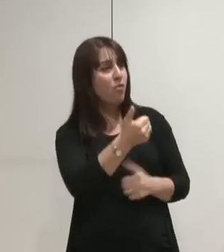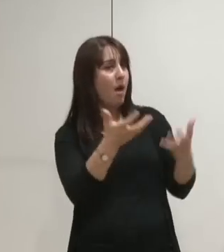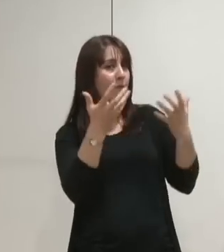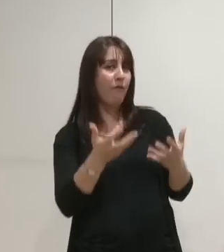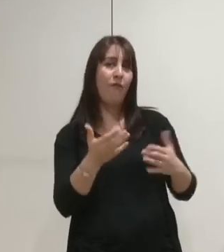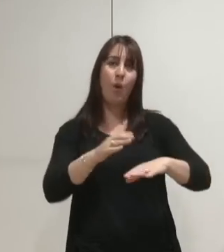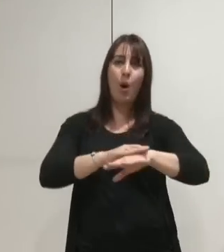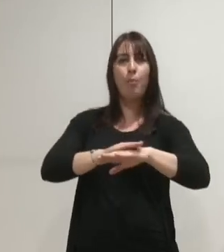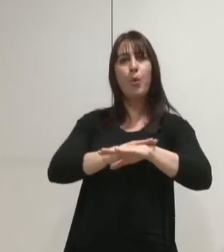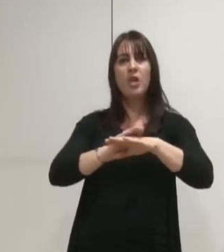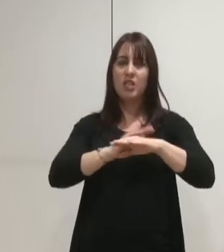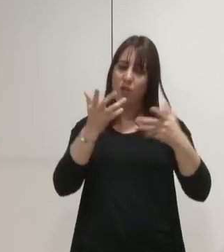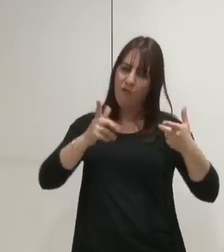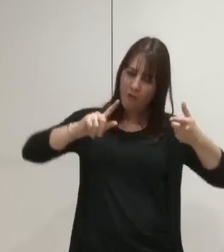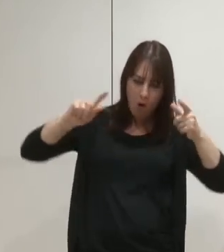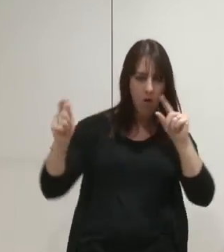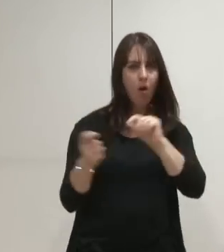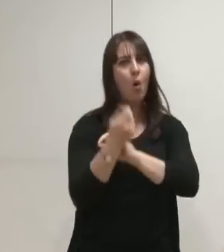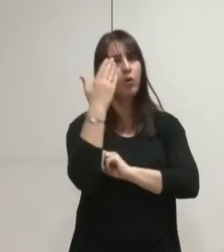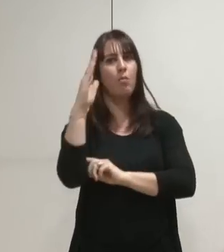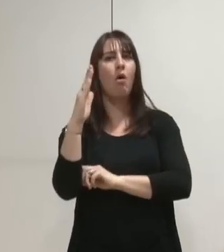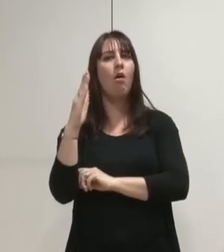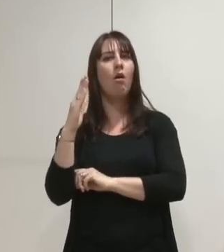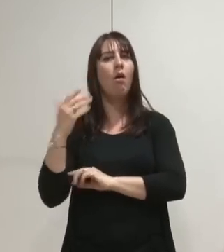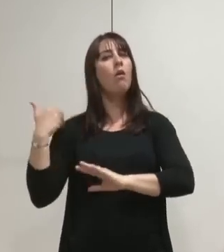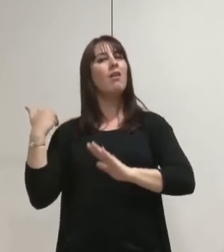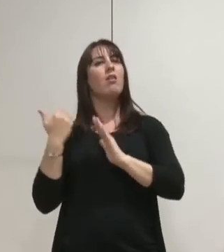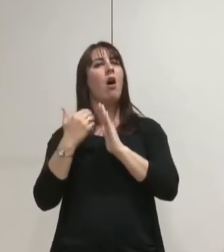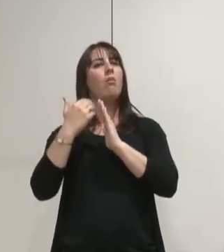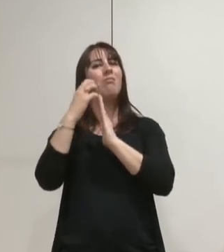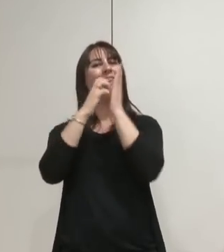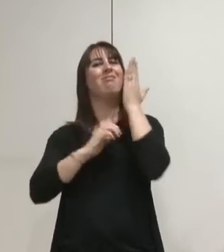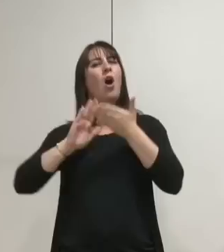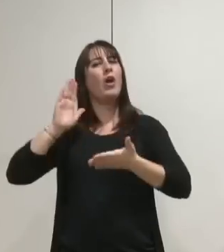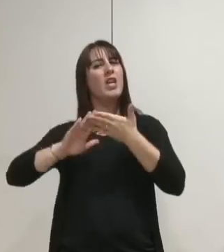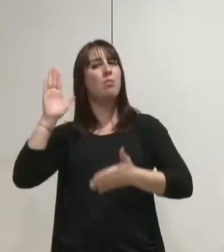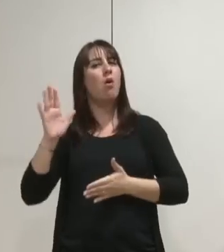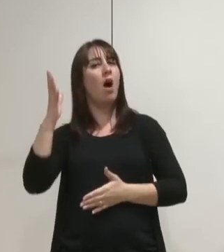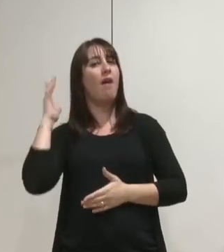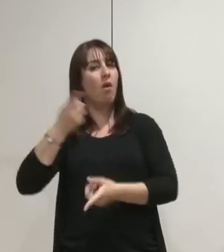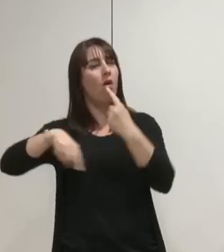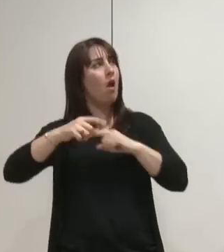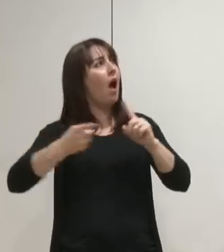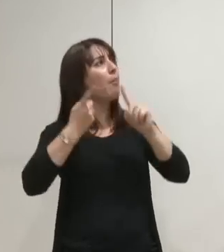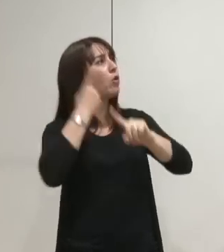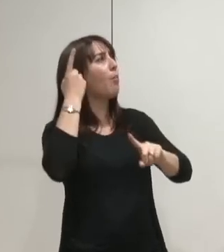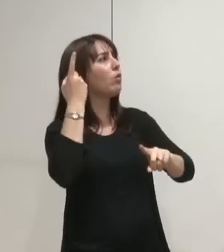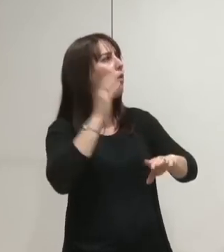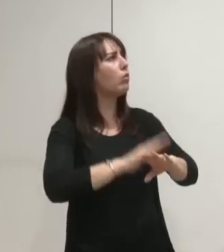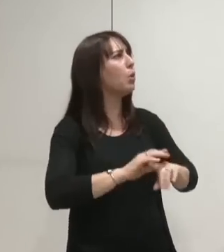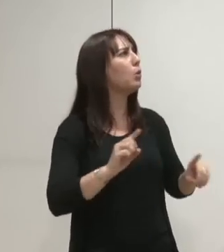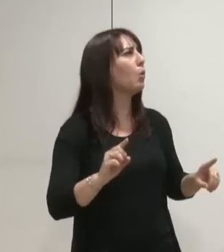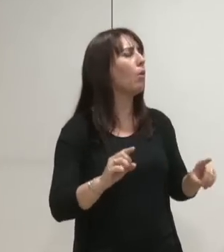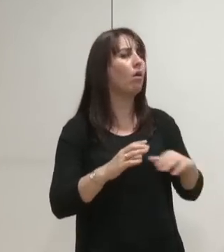faire de la politique autrement il semblait que ses engagements étaient fondamentaux beaucoup vous l'avez compris ainsi l'avis de la